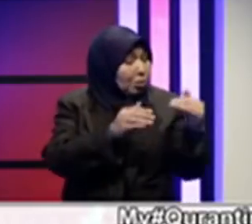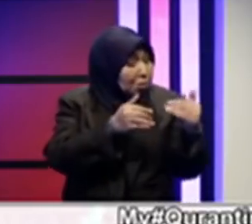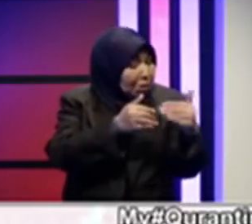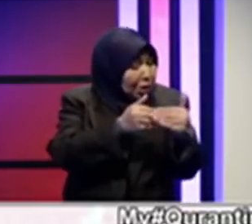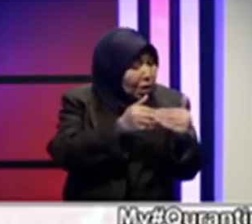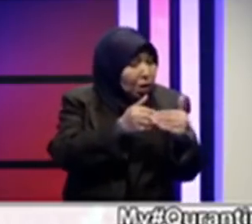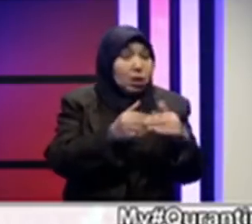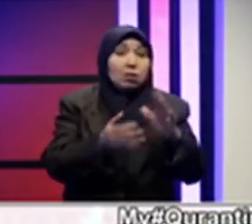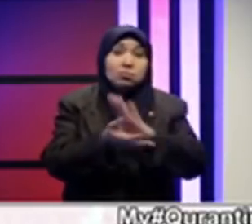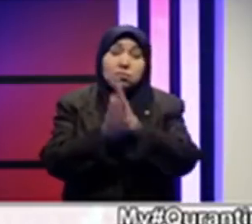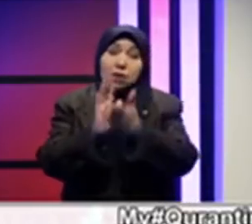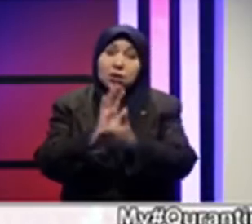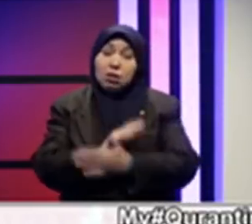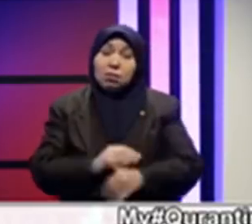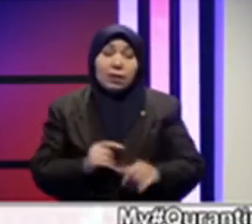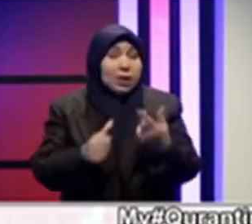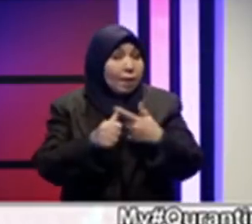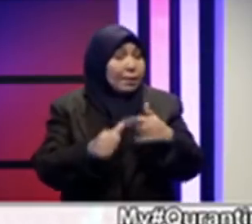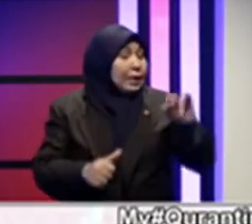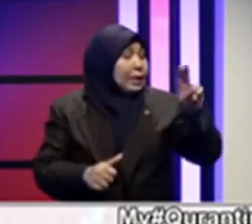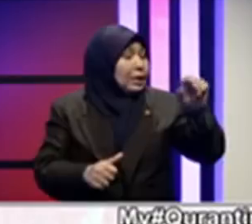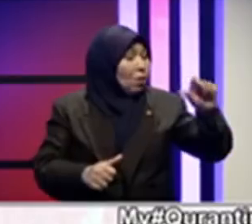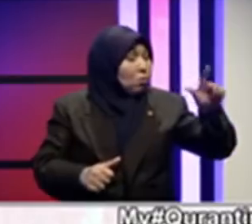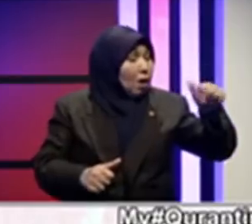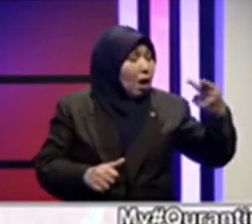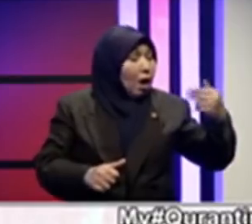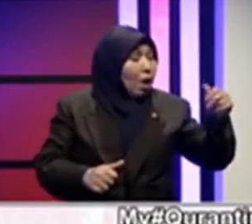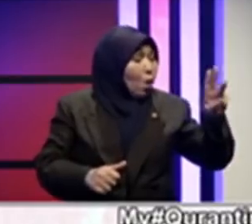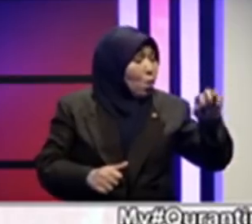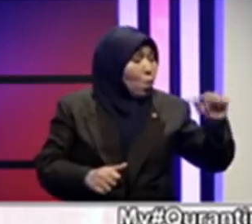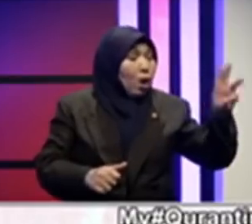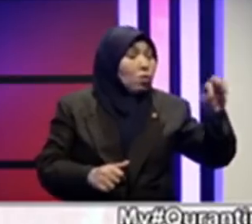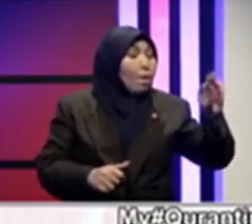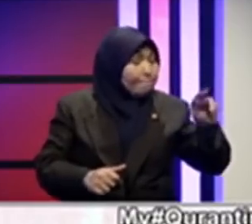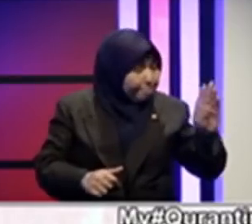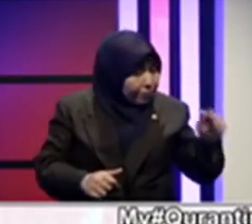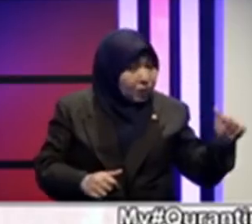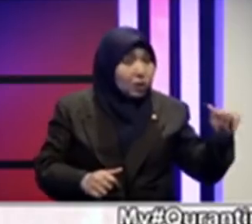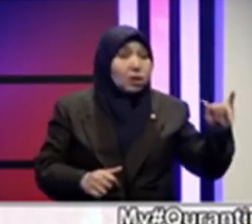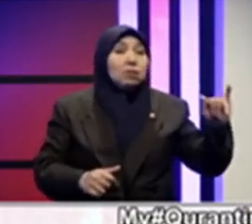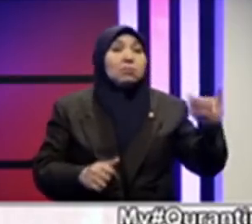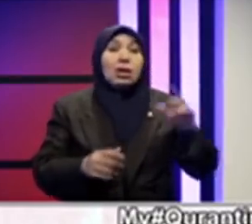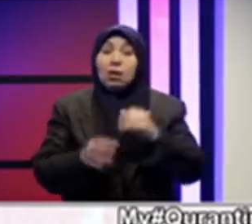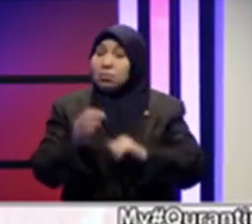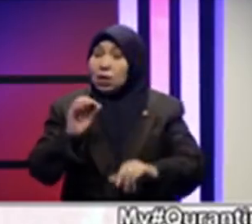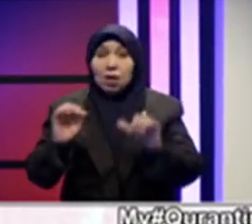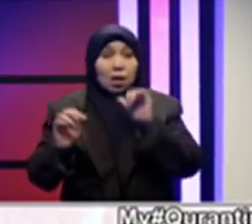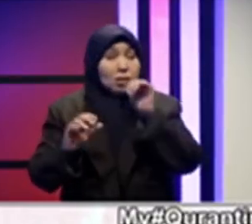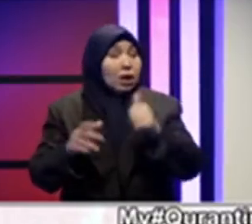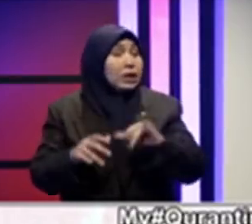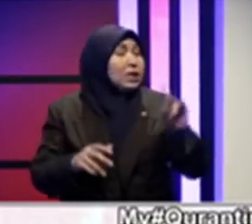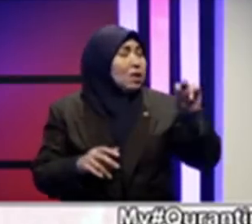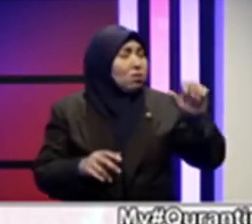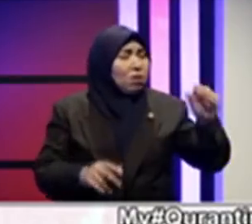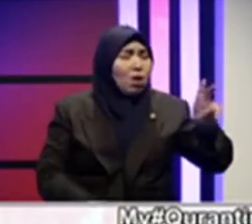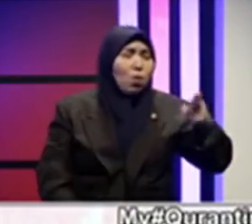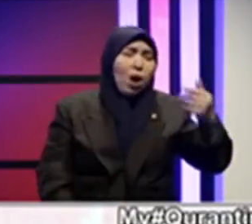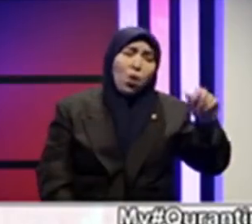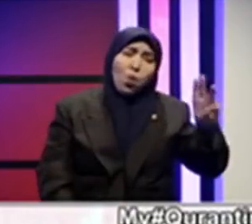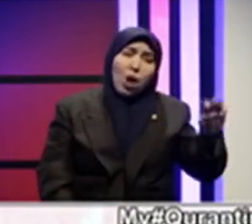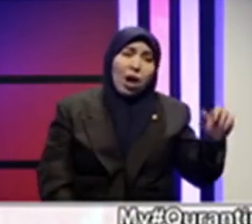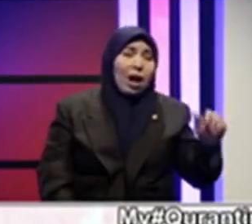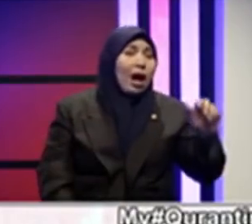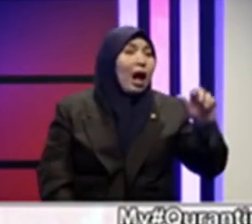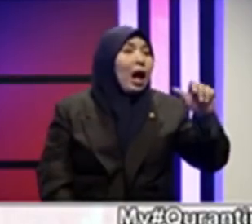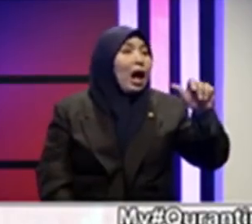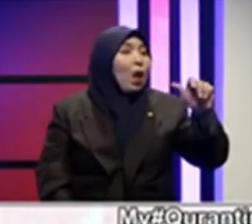pertama innallaha huwa rabbi. Ha, kalau tidak dia akan bunyi innallaha huwa,